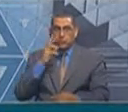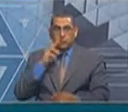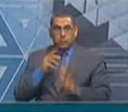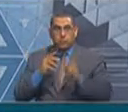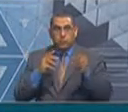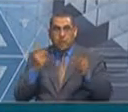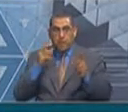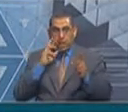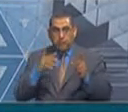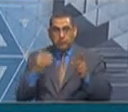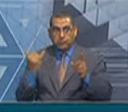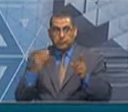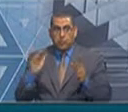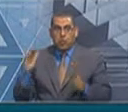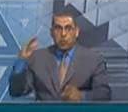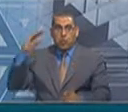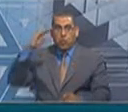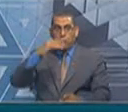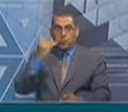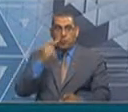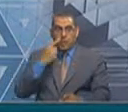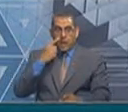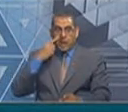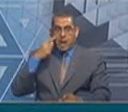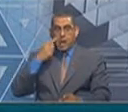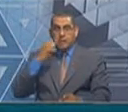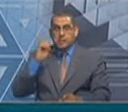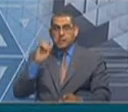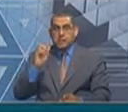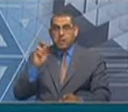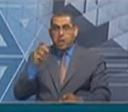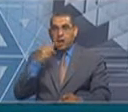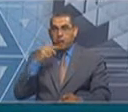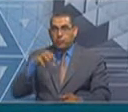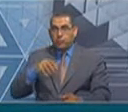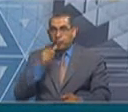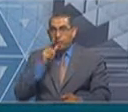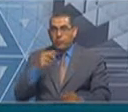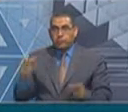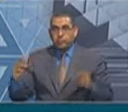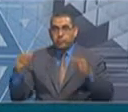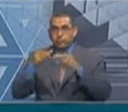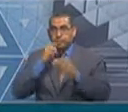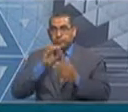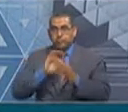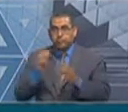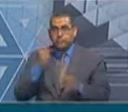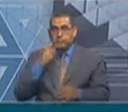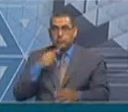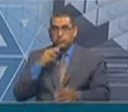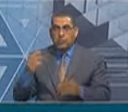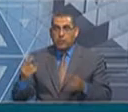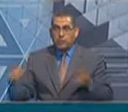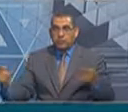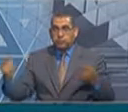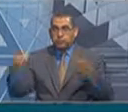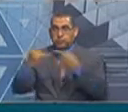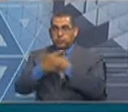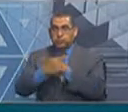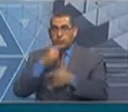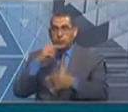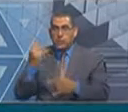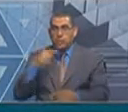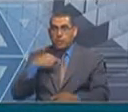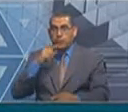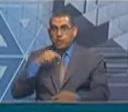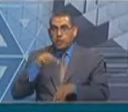سوف نجد كوبري عين الصيرة، وهذا الكوبري يقوم بتسهيل الحركة المرورية القادمة من منطقة أو من طريق